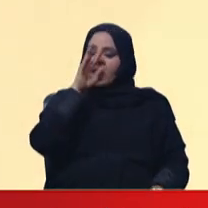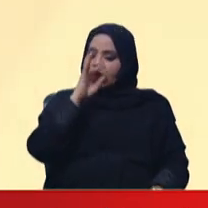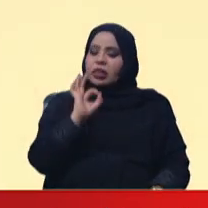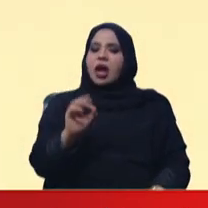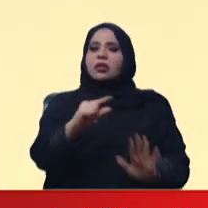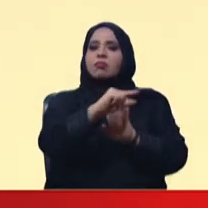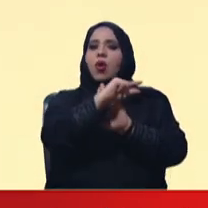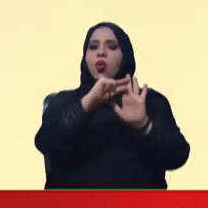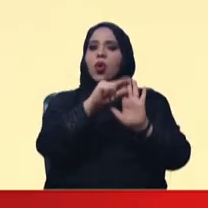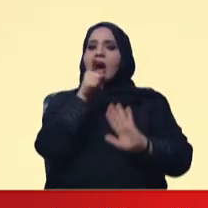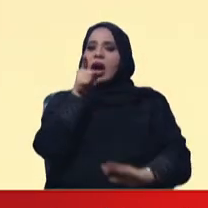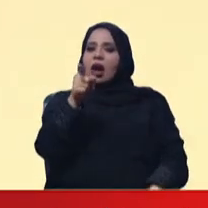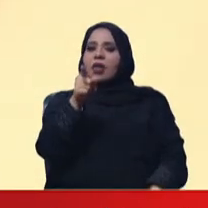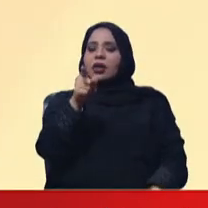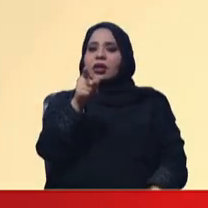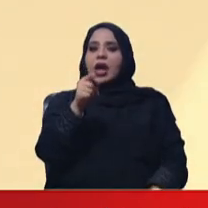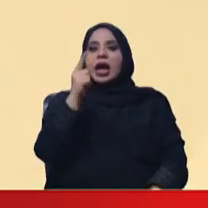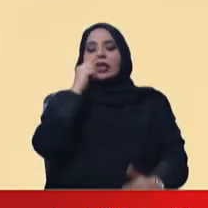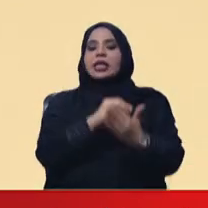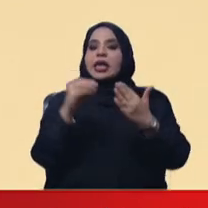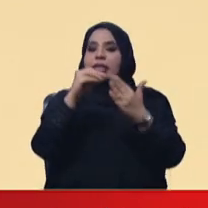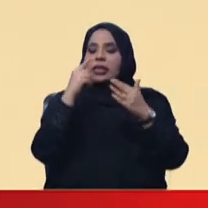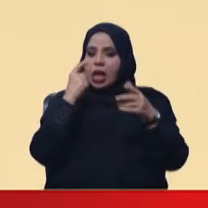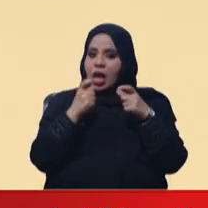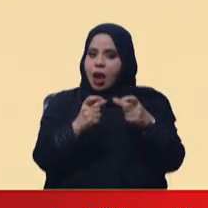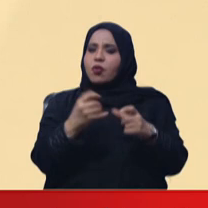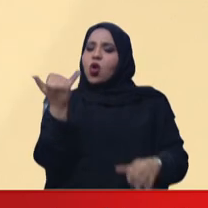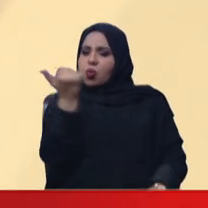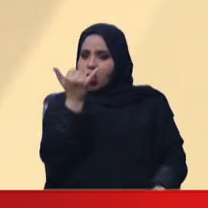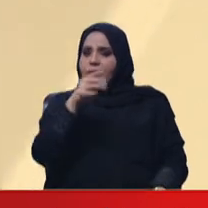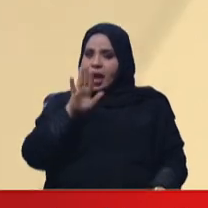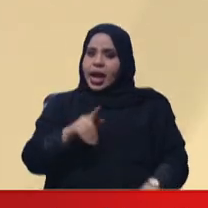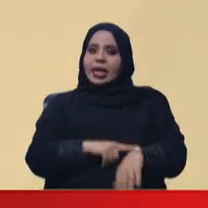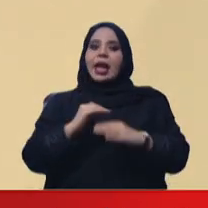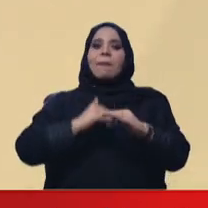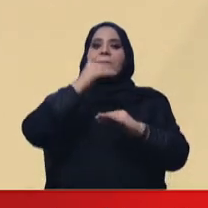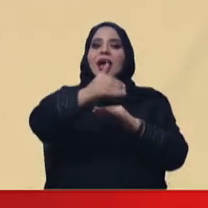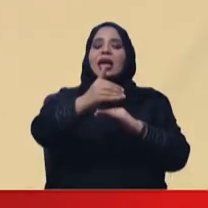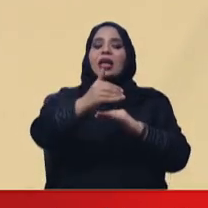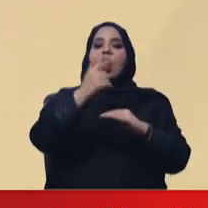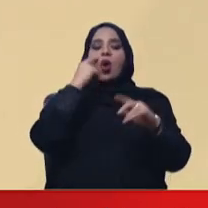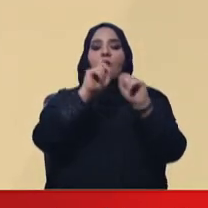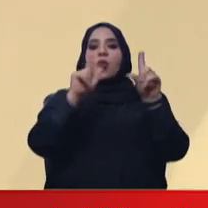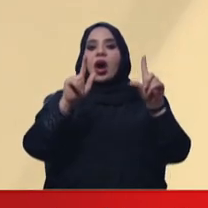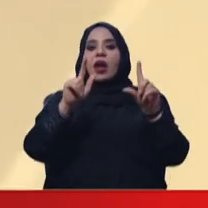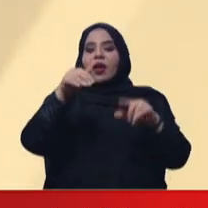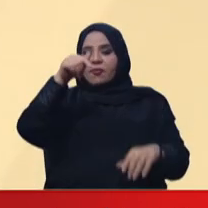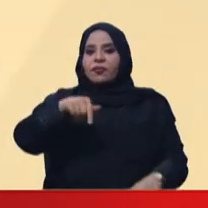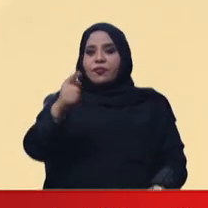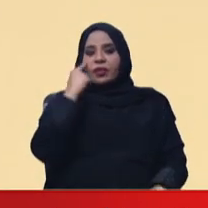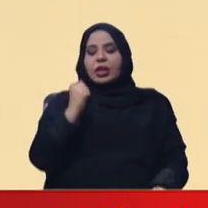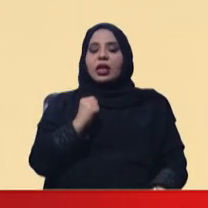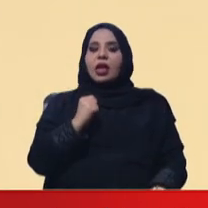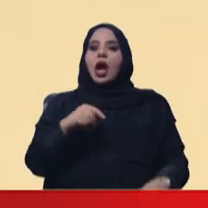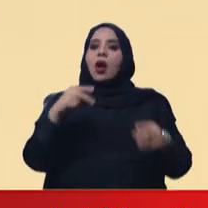إنه يعني موضوع تعزيز الأمن هو مهم جدا في هذه المرحلة، أكد على جملة من الثوابت